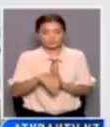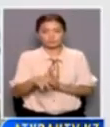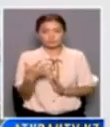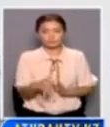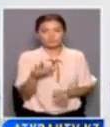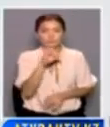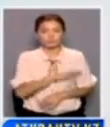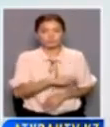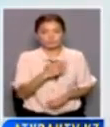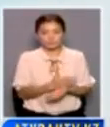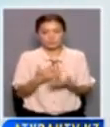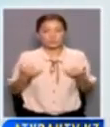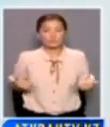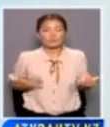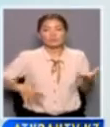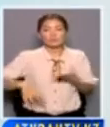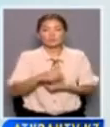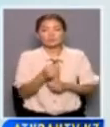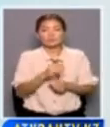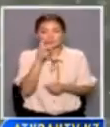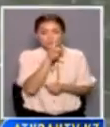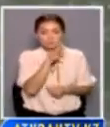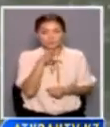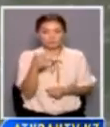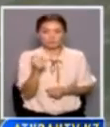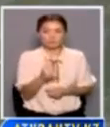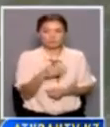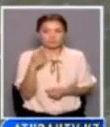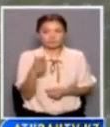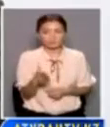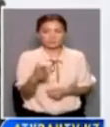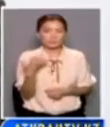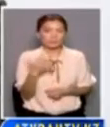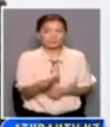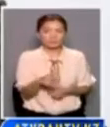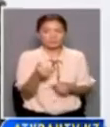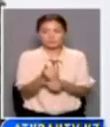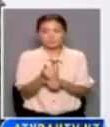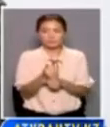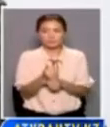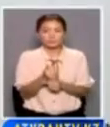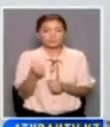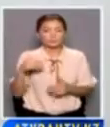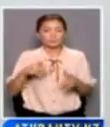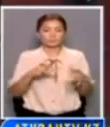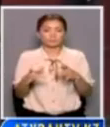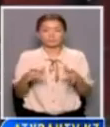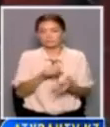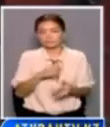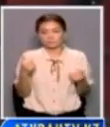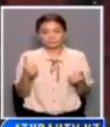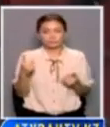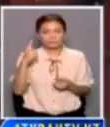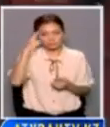5 освоены. Сегодня весь объем добычи нефти и газа производится на 5 осадочных бассейнах, из них самым